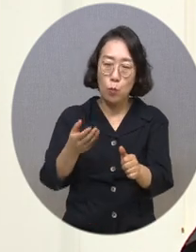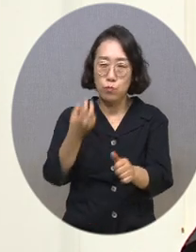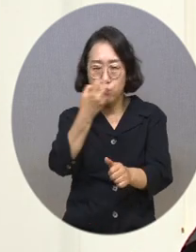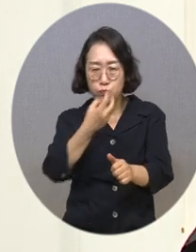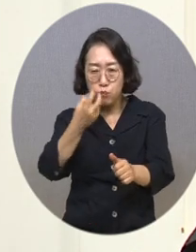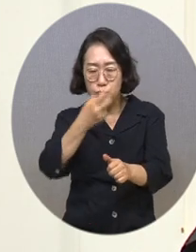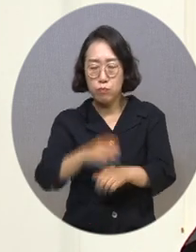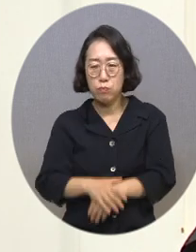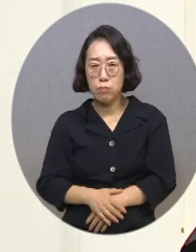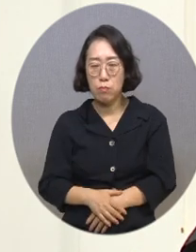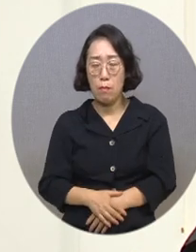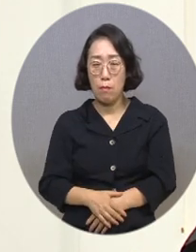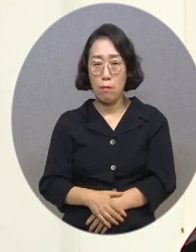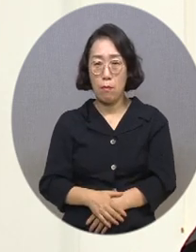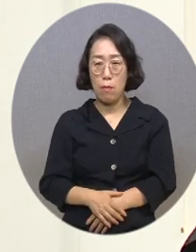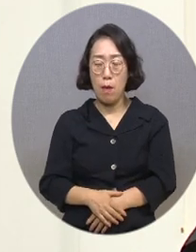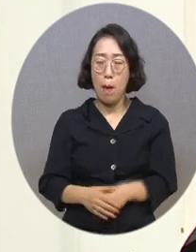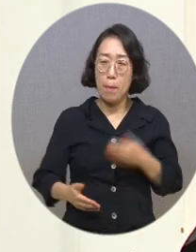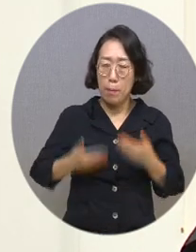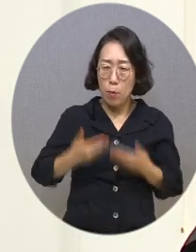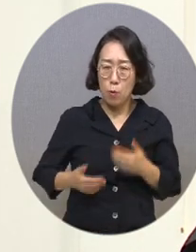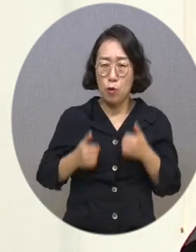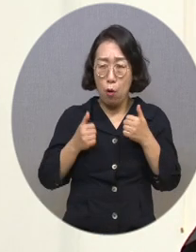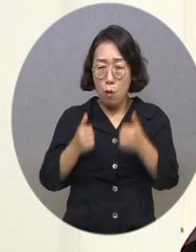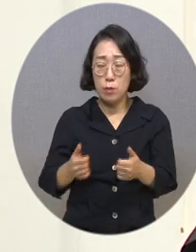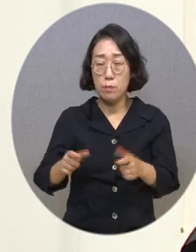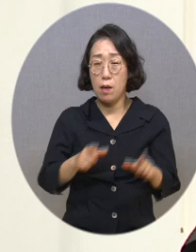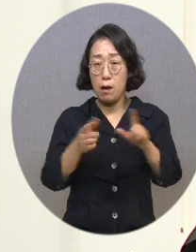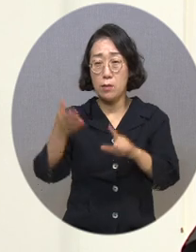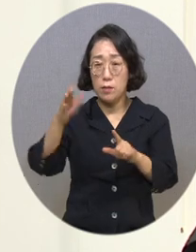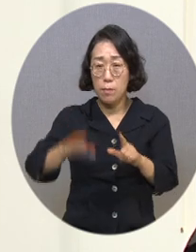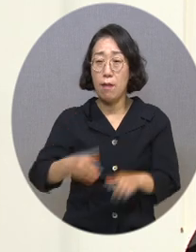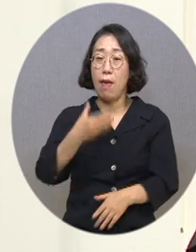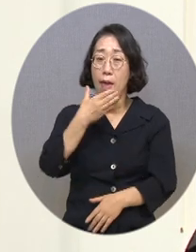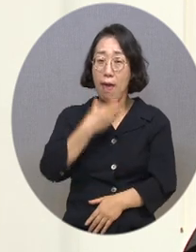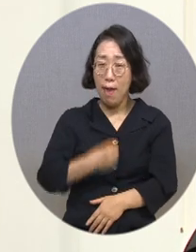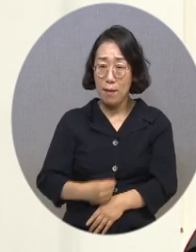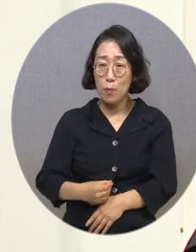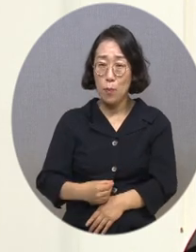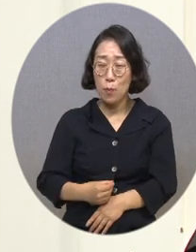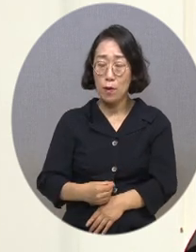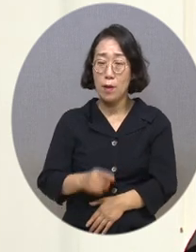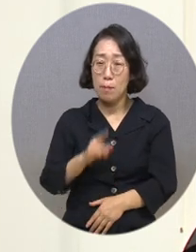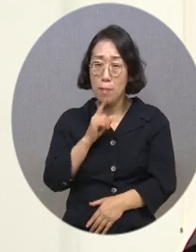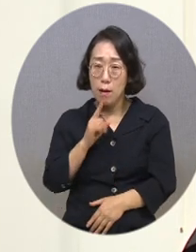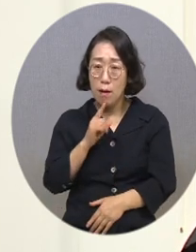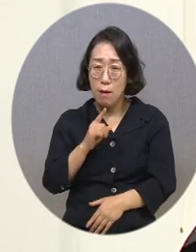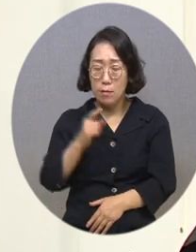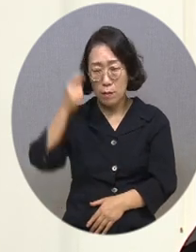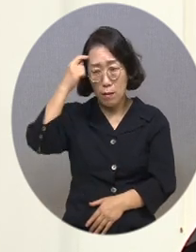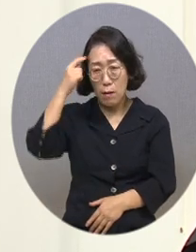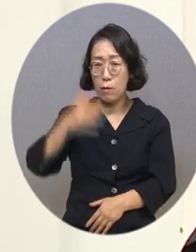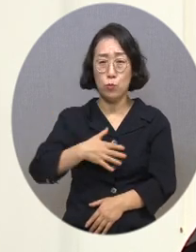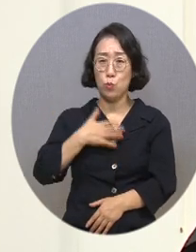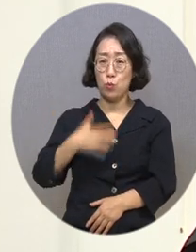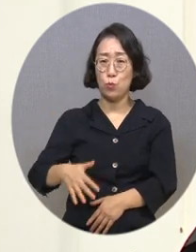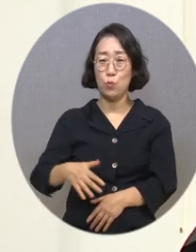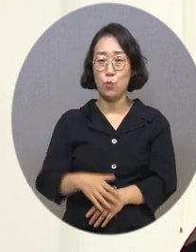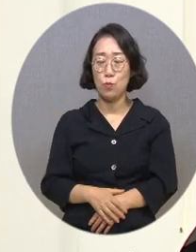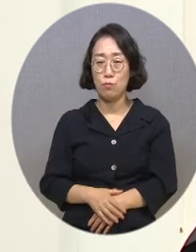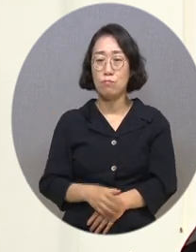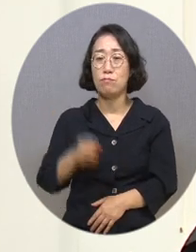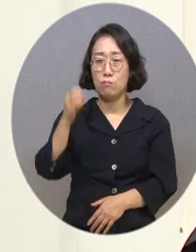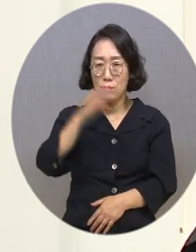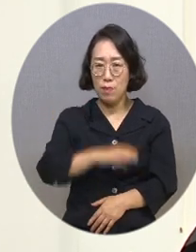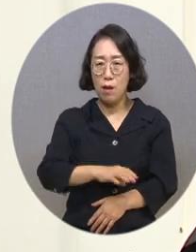나는 이런 생각을 한 번도 못하고 살았지? 왜 나는 그냥 뭐 행복하다 이런 생각을 하지 못하고 그냥 다